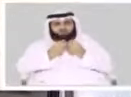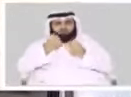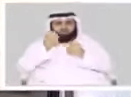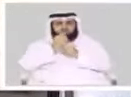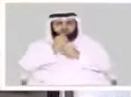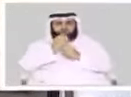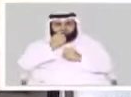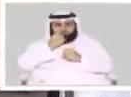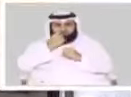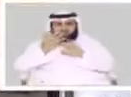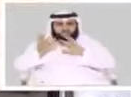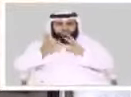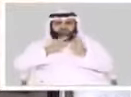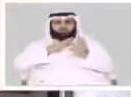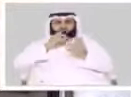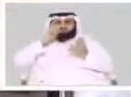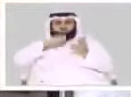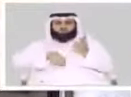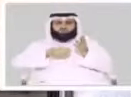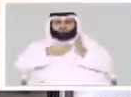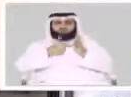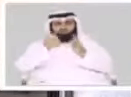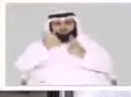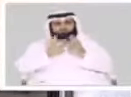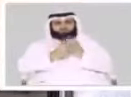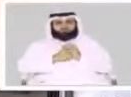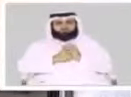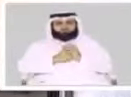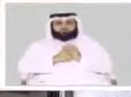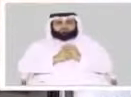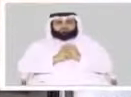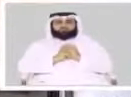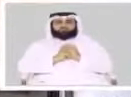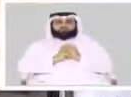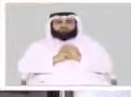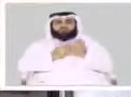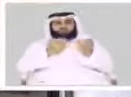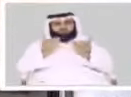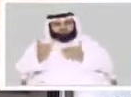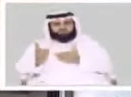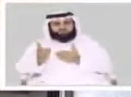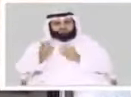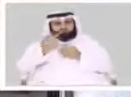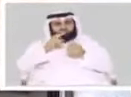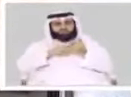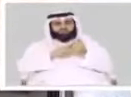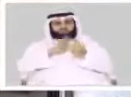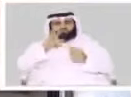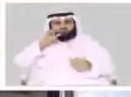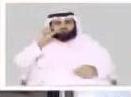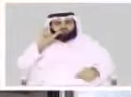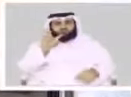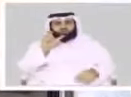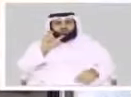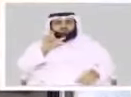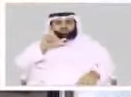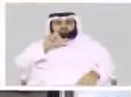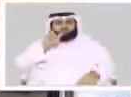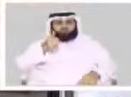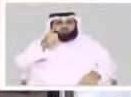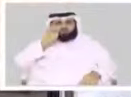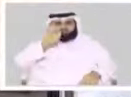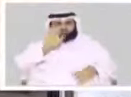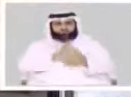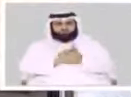فيه من آيات وأحكام وتشريعات، ونلتزم بها. حياكم الله في برنامجكم هدى للناس في هذا